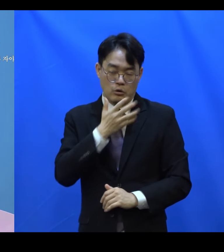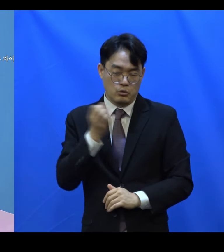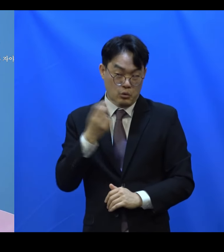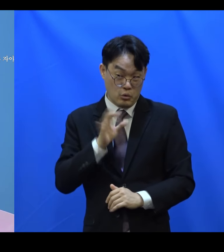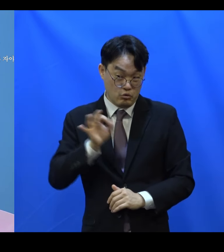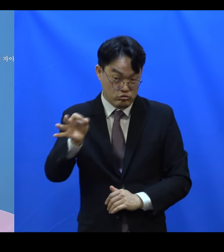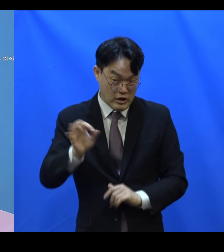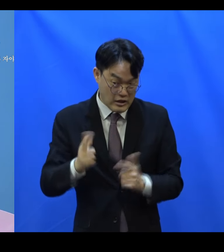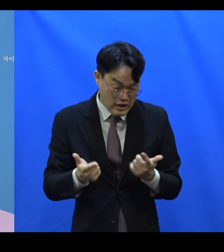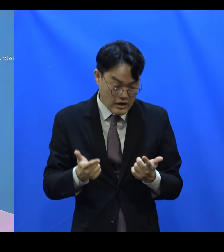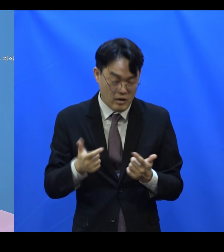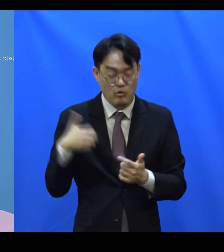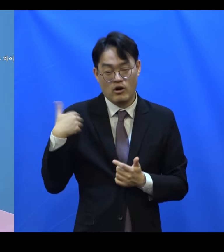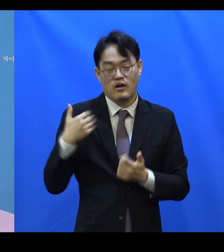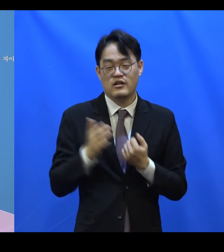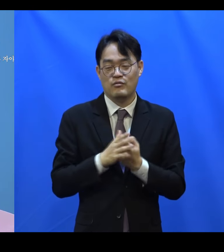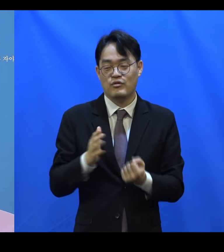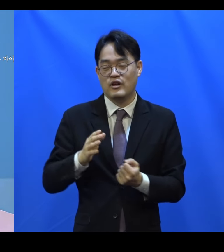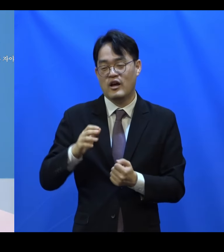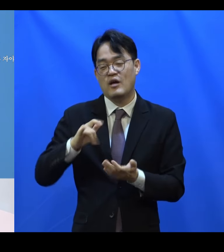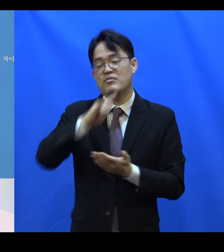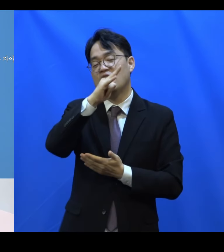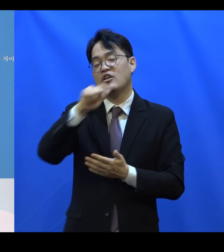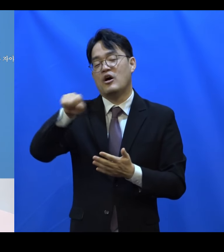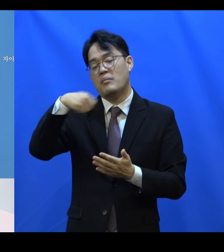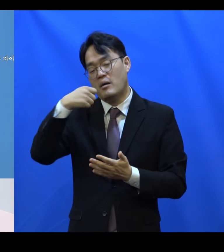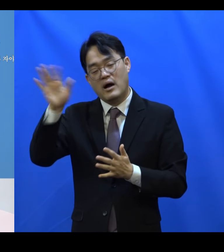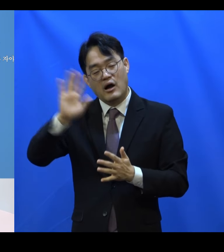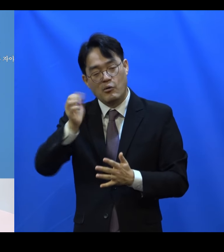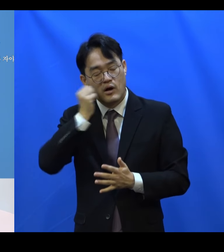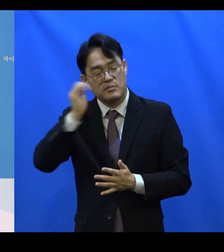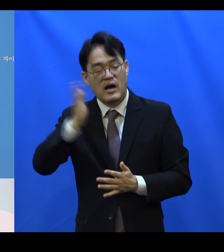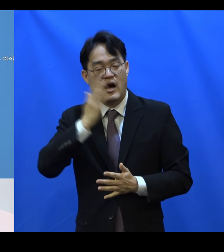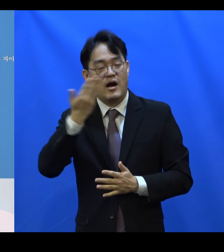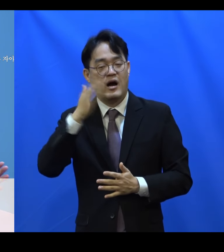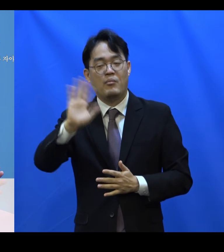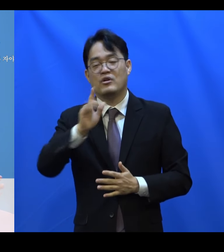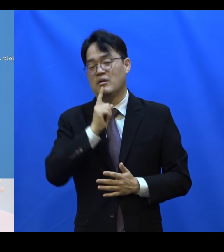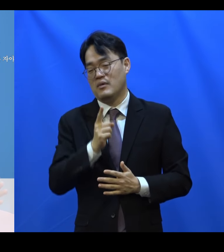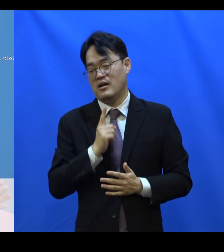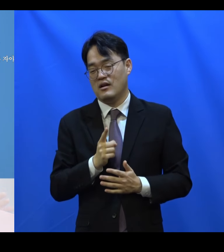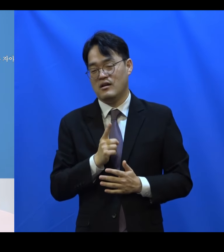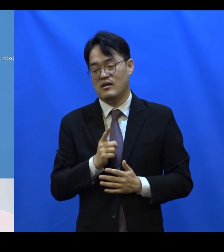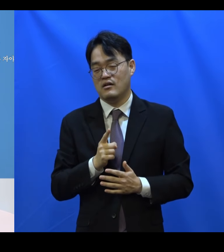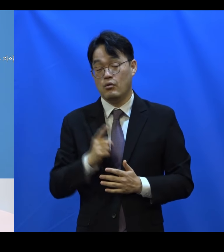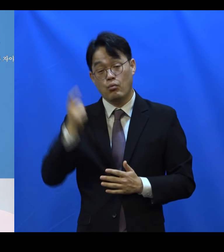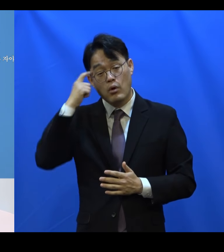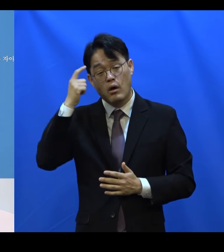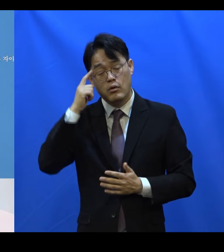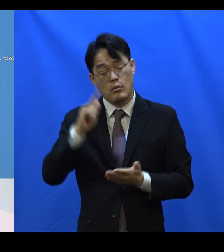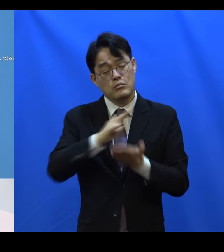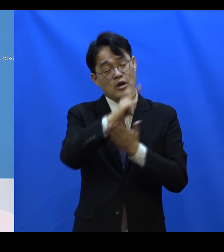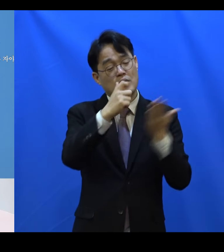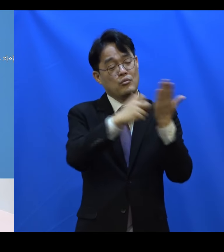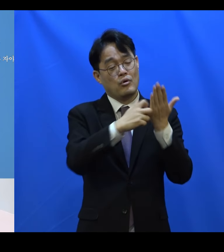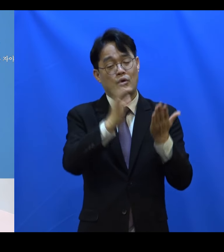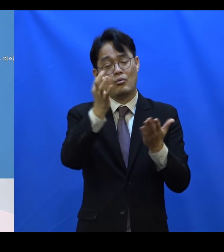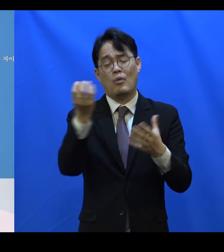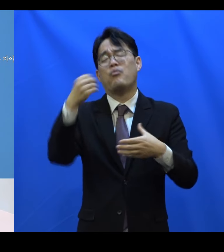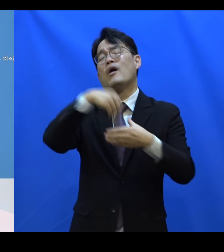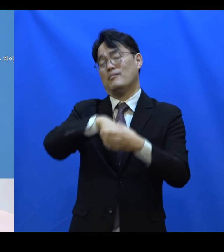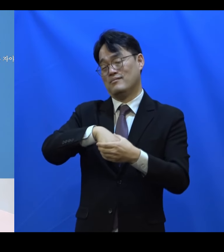자, 4절 하반절에 보십시오. 그 사랑은 내 위에 깃발이구나. 이 4절의 끝이에요. 그렇죠? 잔치집과 깃발